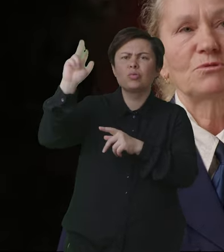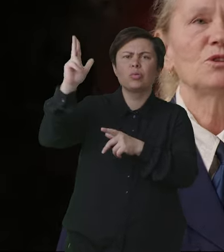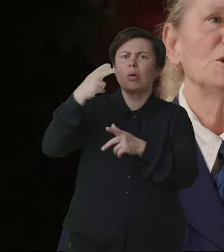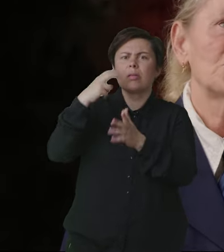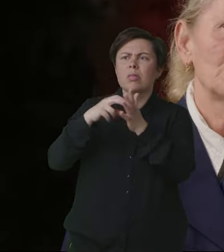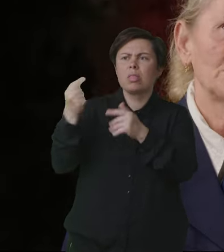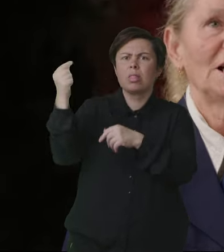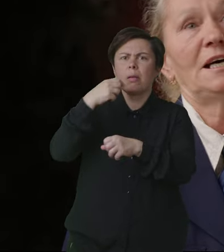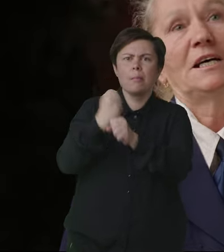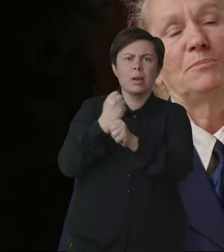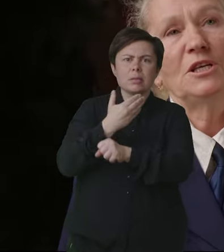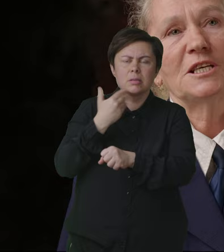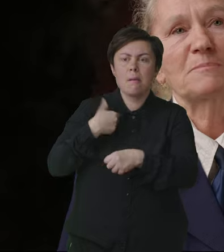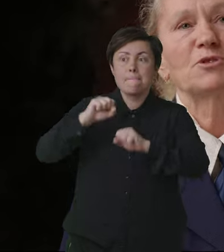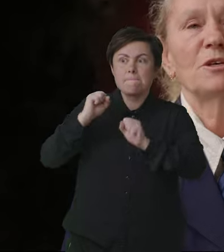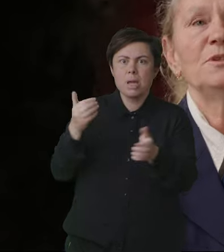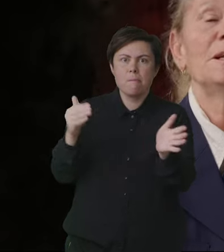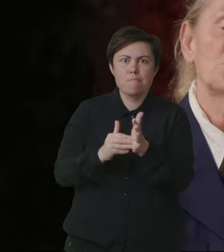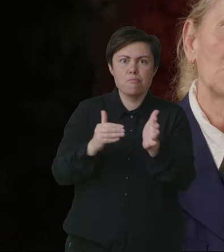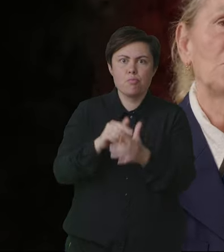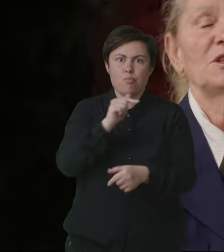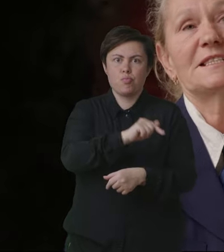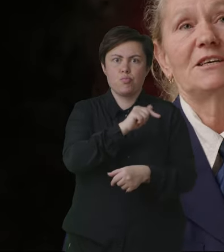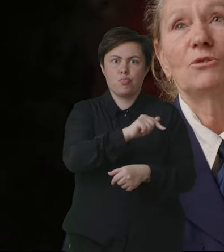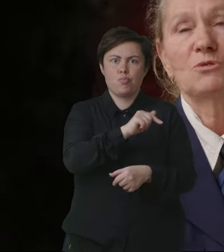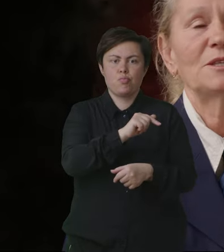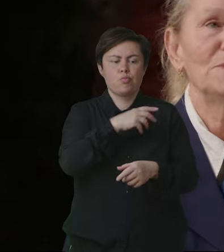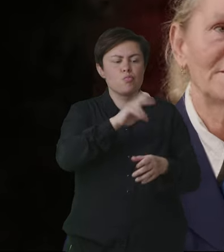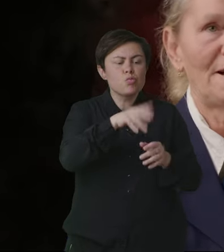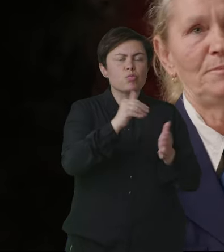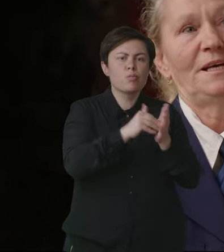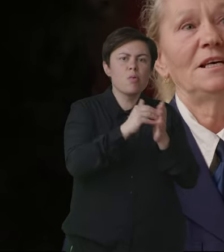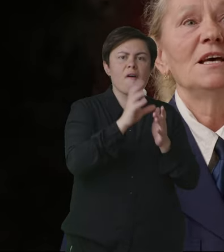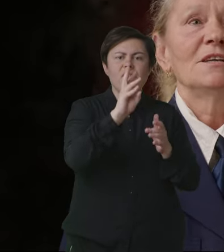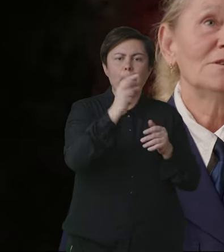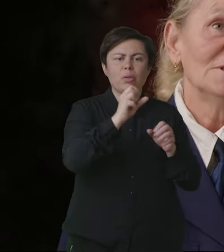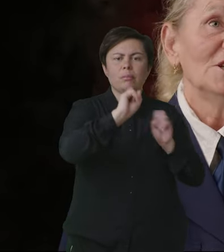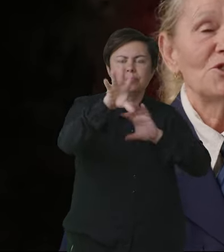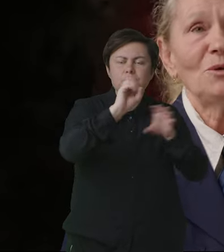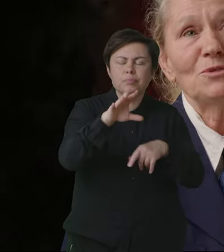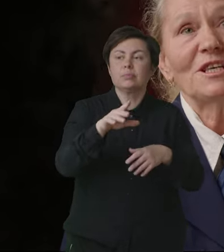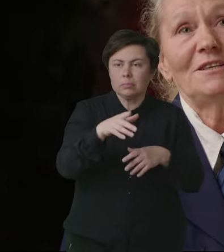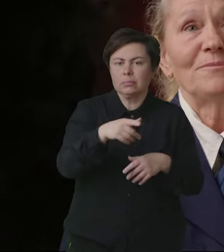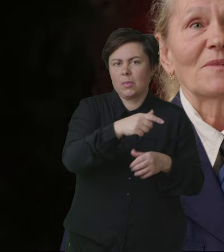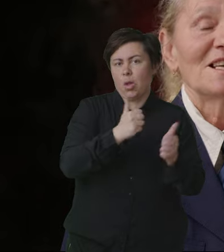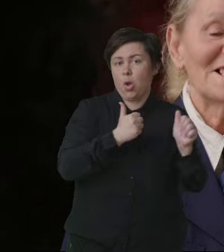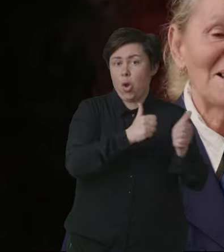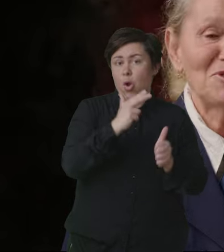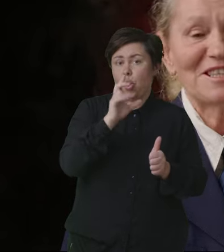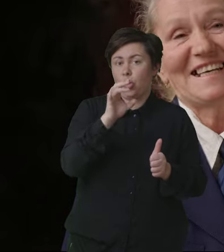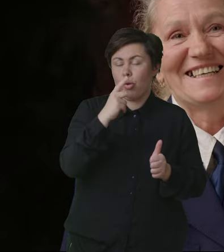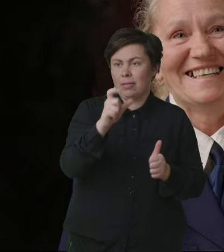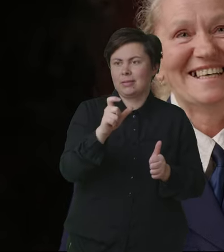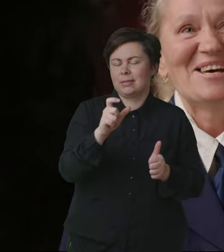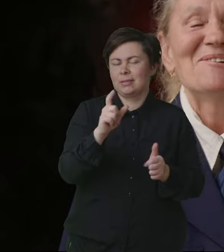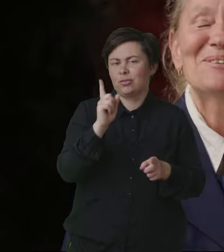pracownika, który nie przyszedł, a pilnie jest potrzebny na przykład pod rozładunek wapna, nie? To ci ludzie no, czasami